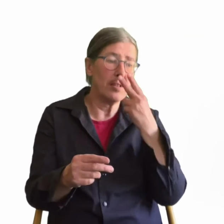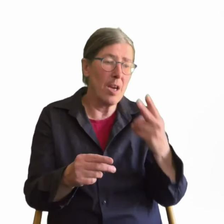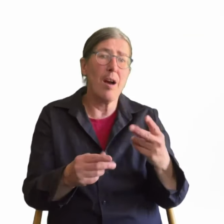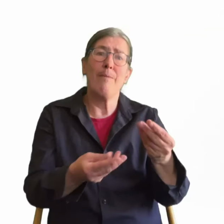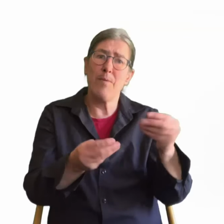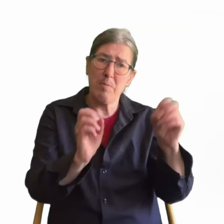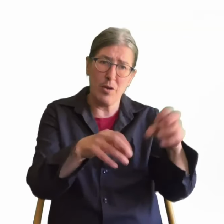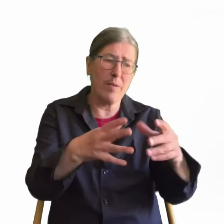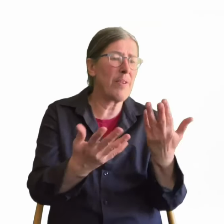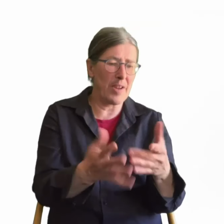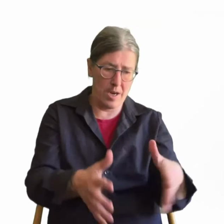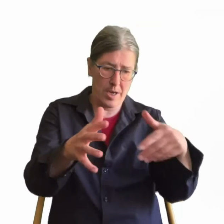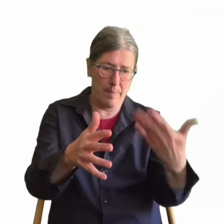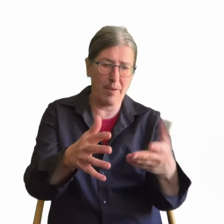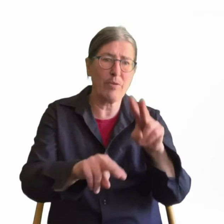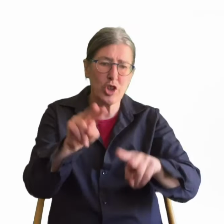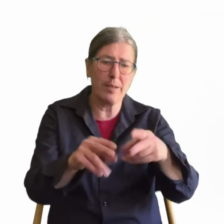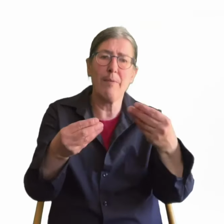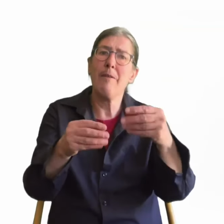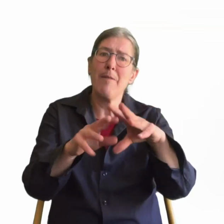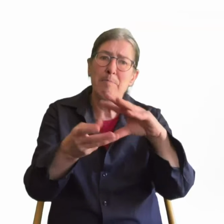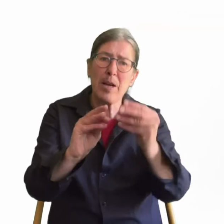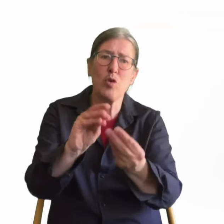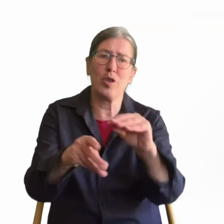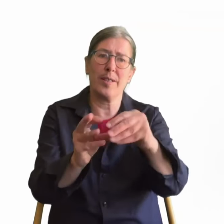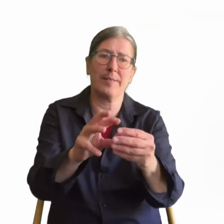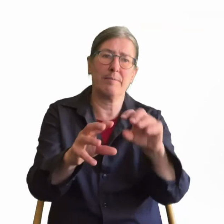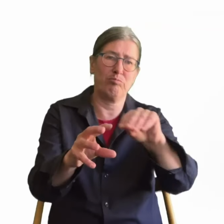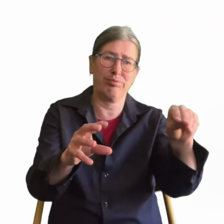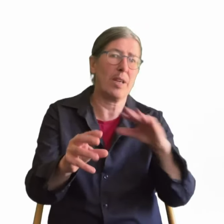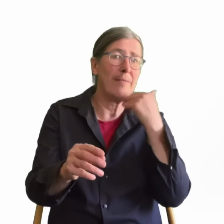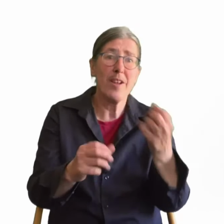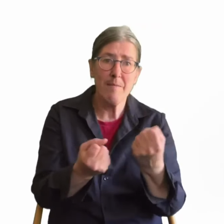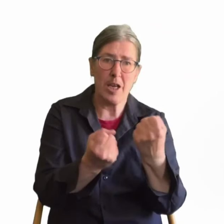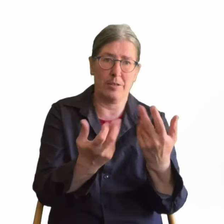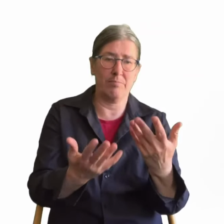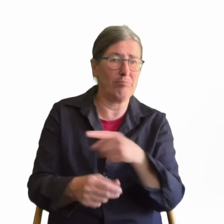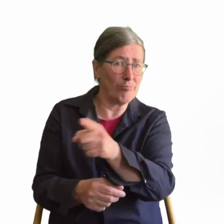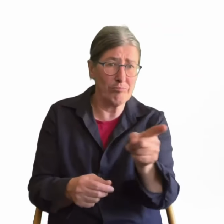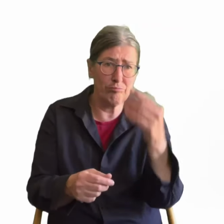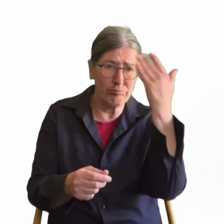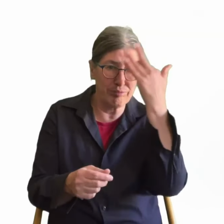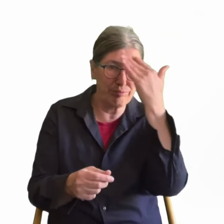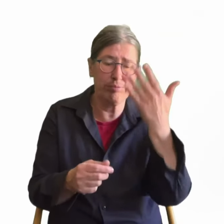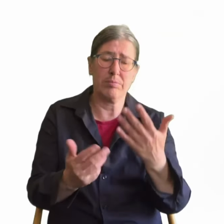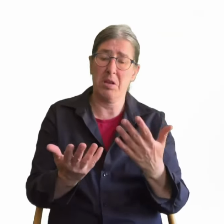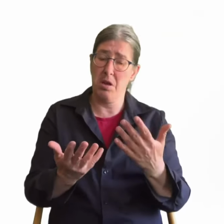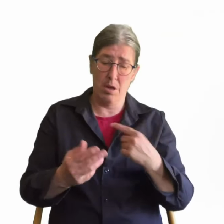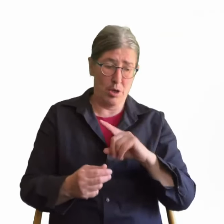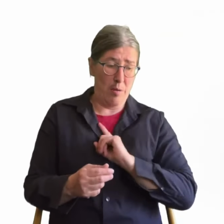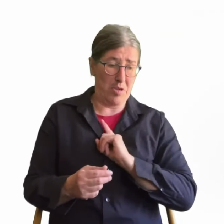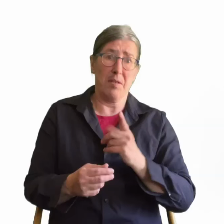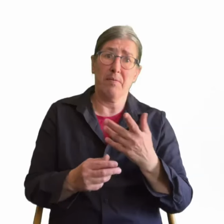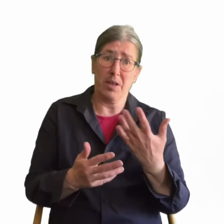viele Verpackungen so insgesamt anfallen und die unterschiedlichen Verpackungen. Und da kann man wirklich eine ganze Menge machen. Macht euch mal Gedanken dazu,